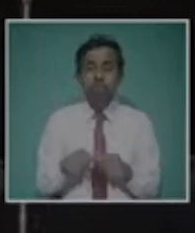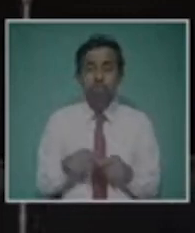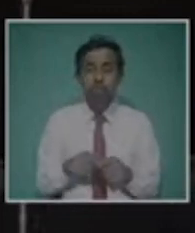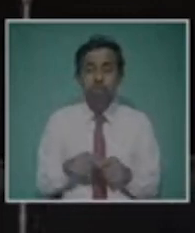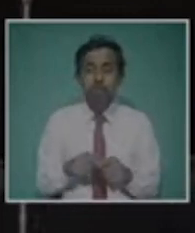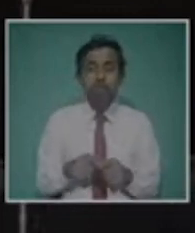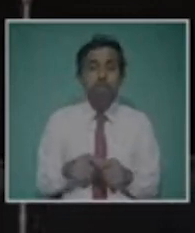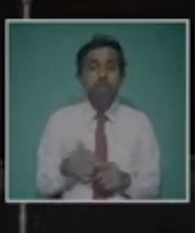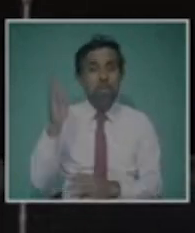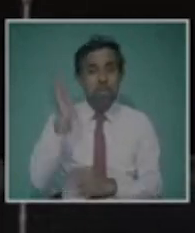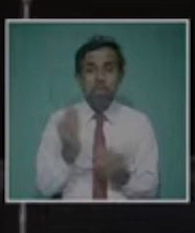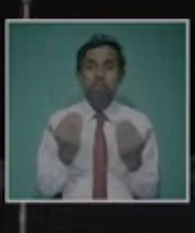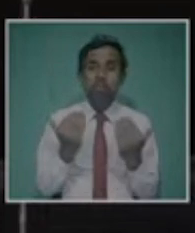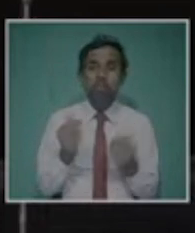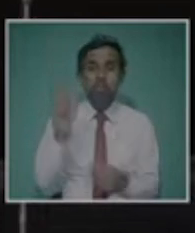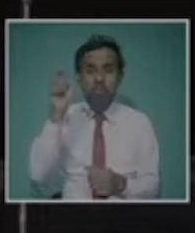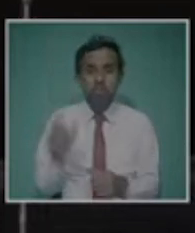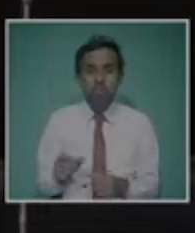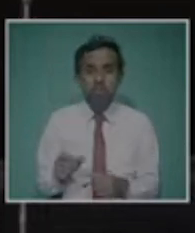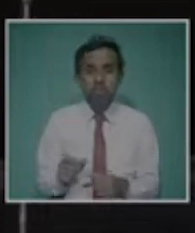சட்டத்திலே இருக்கின்ற